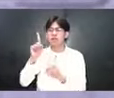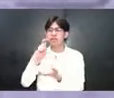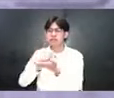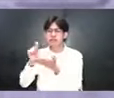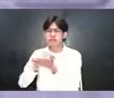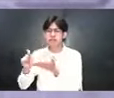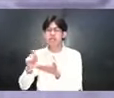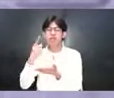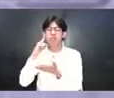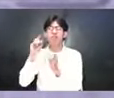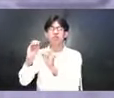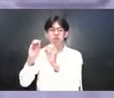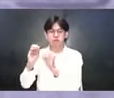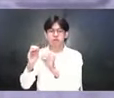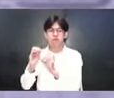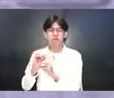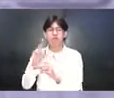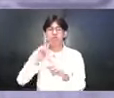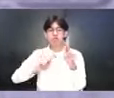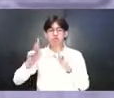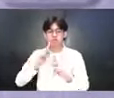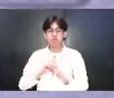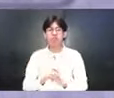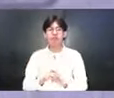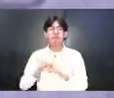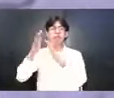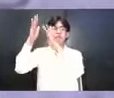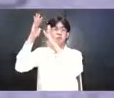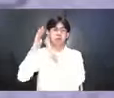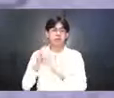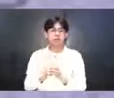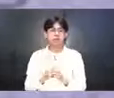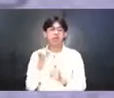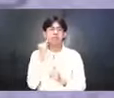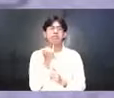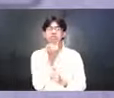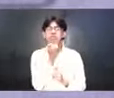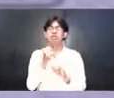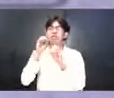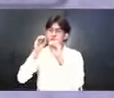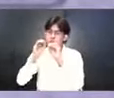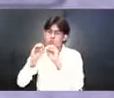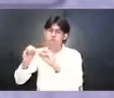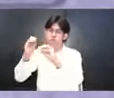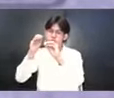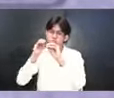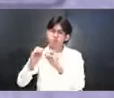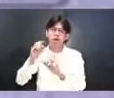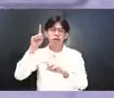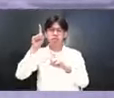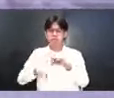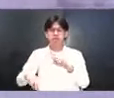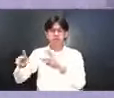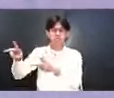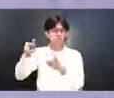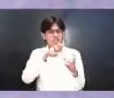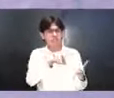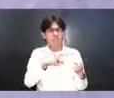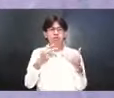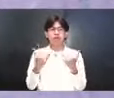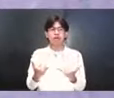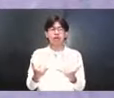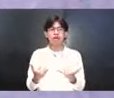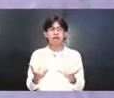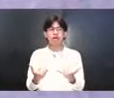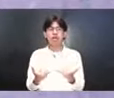yon. Kaya pag alam natin, isinulat ito sa panahon na yun, hindi mo pwedeng i-copy-paste at ilagay sa